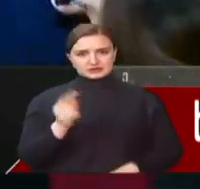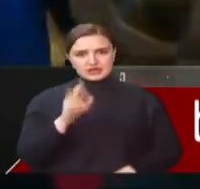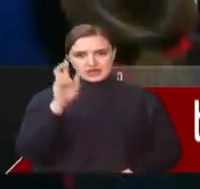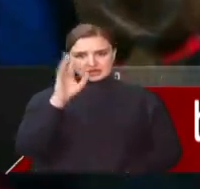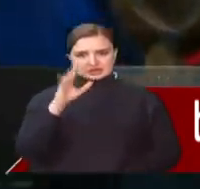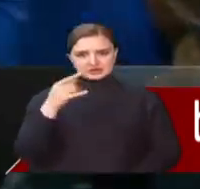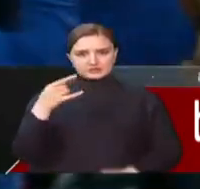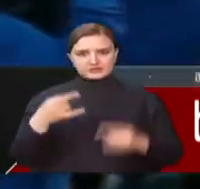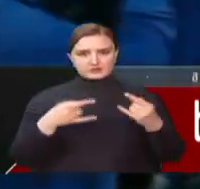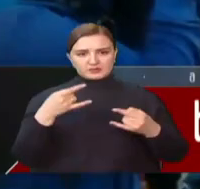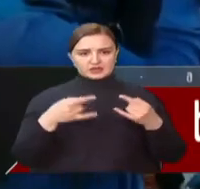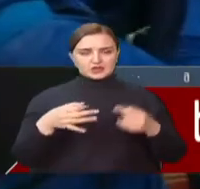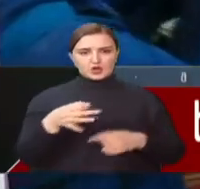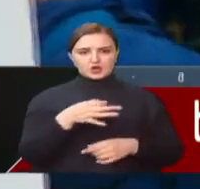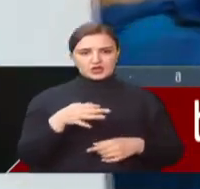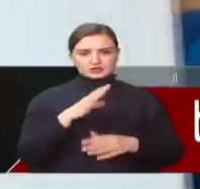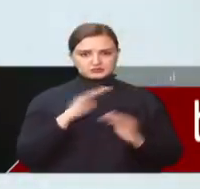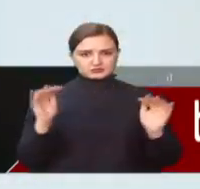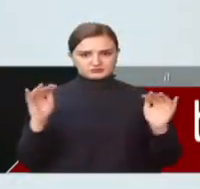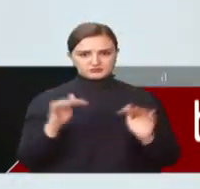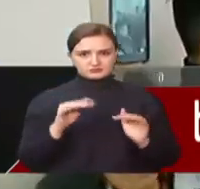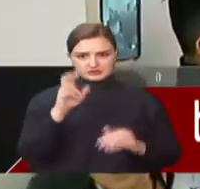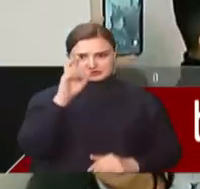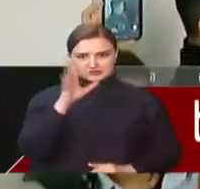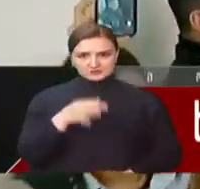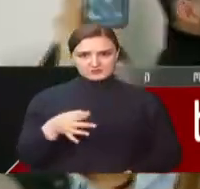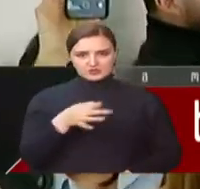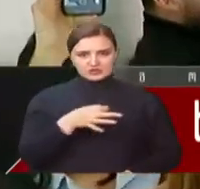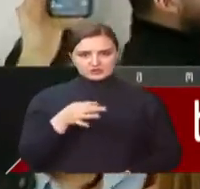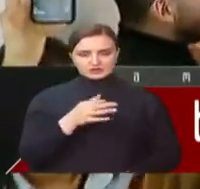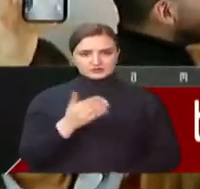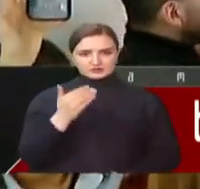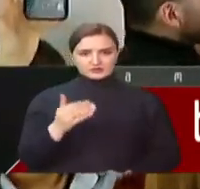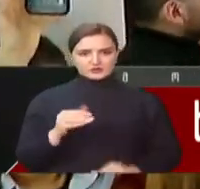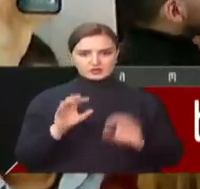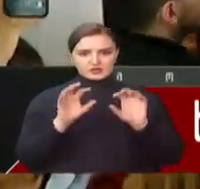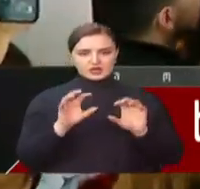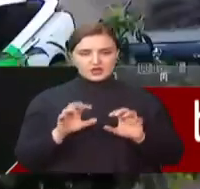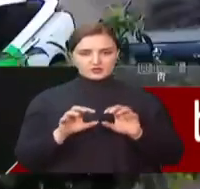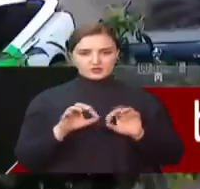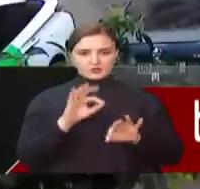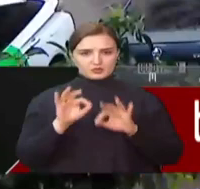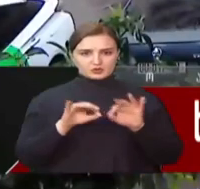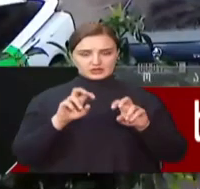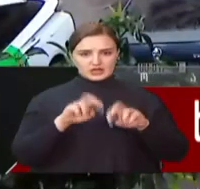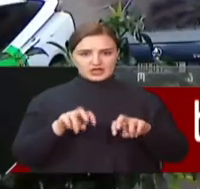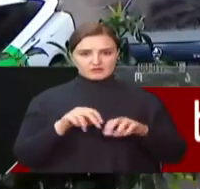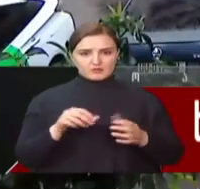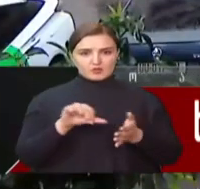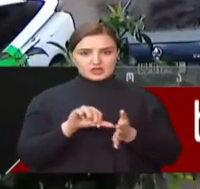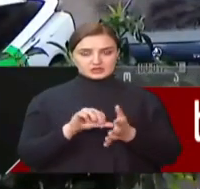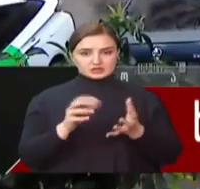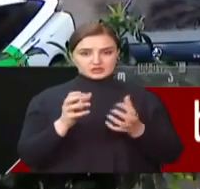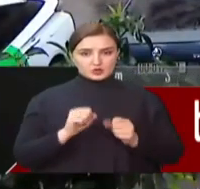არასამთავრობო და მედია ორგანიზაციების ნაწილი იყო შეკრებილი. Არასამთავრობო ორგანიზაციების ნაწილი კანონპროექტის განხილვაში მონაწილეობის მიღებას